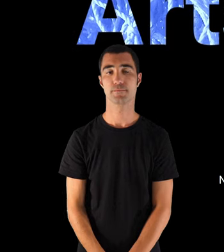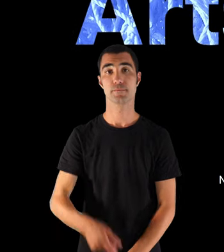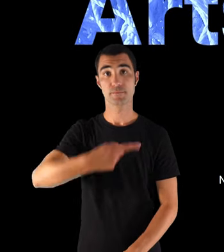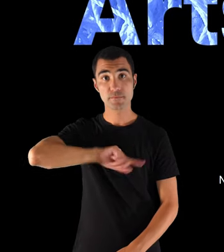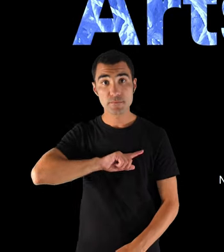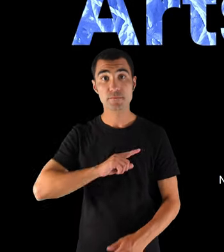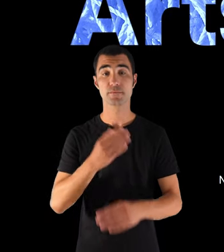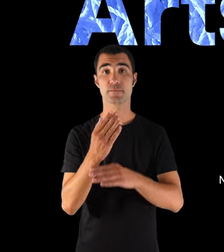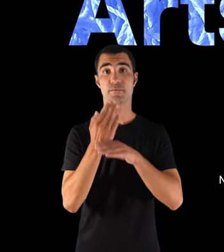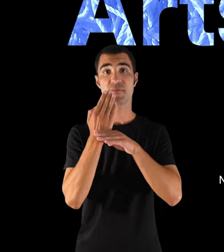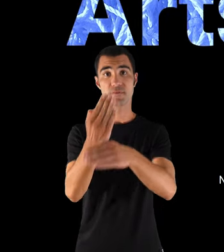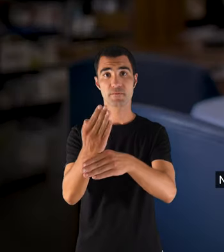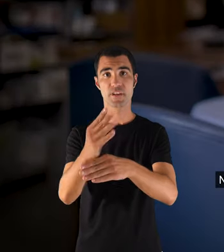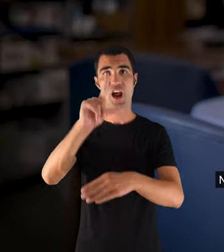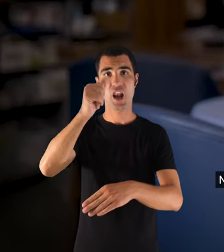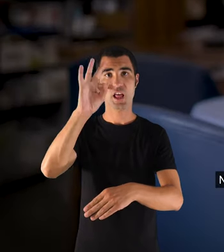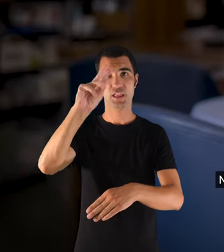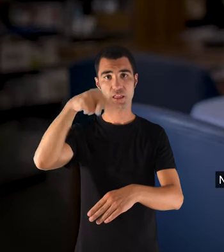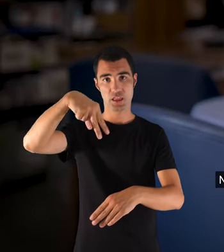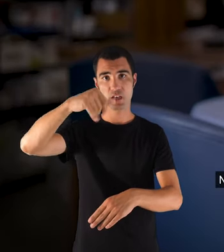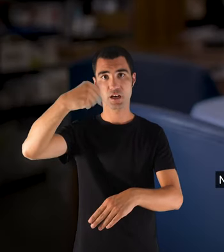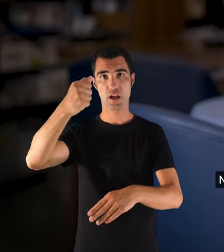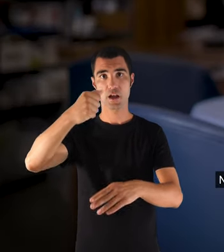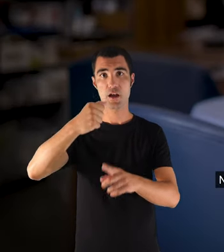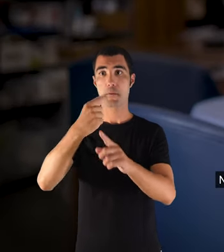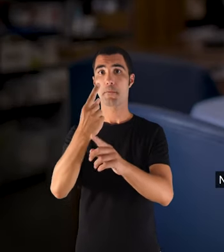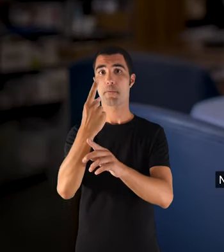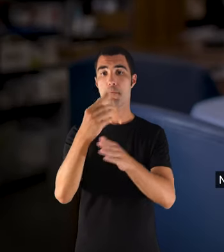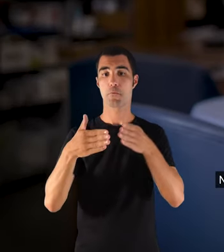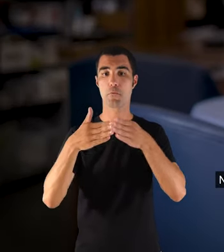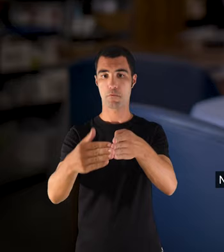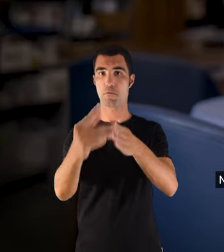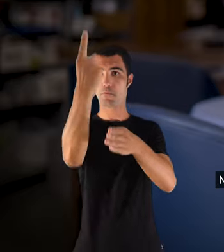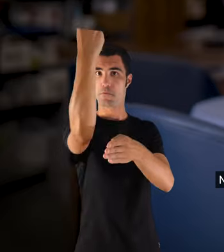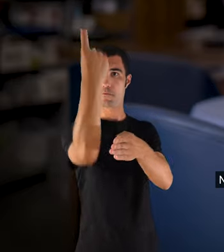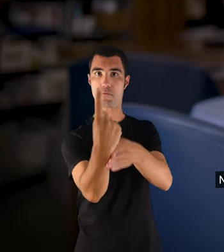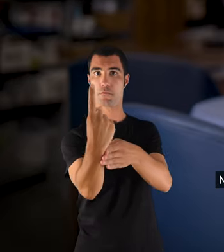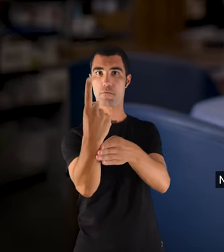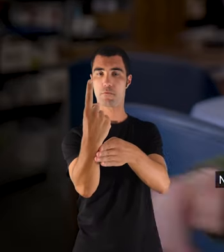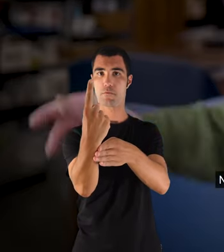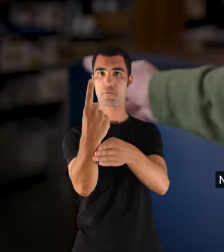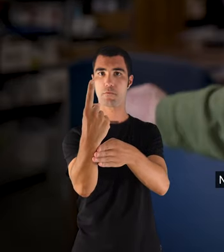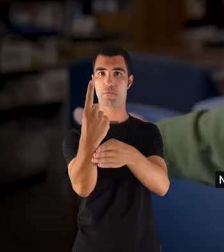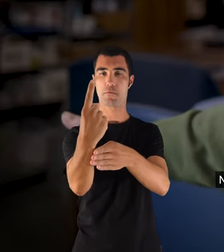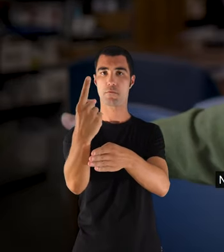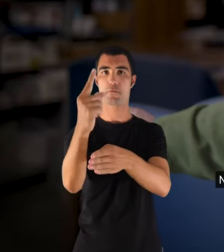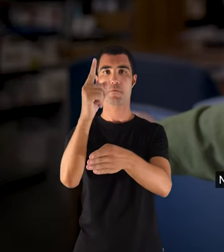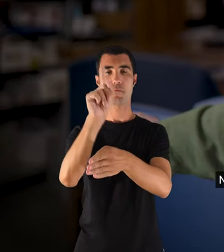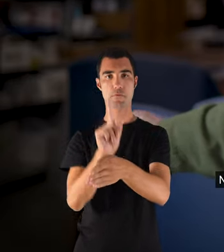Nosaltres duem una bala llatina. Els pals els duem a prou. No duem bataló